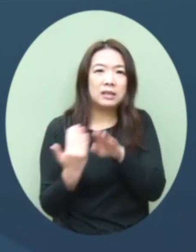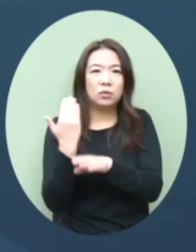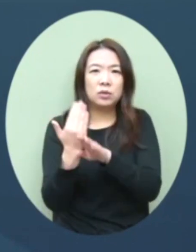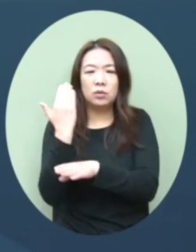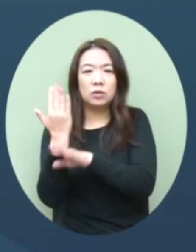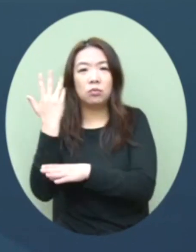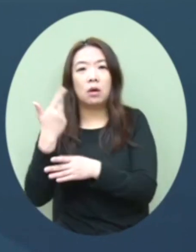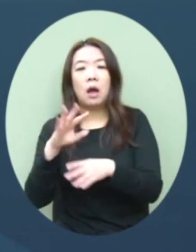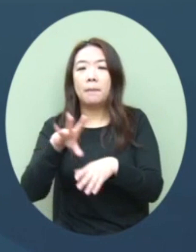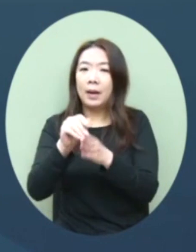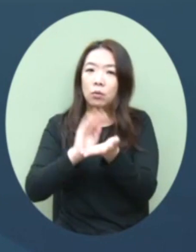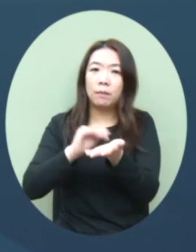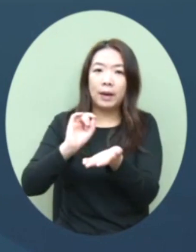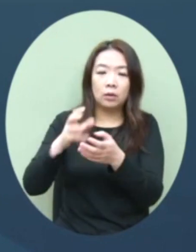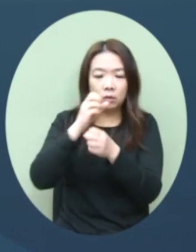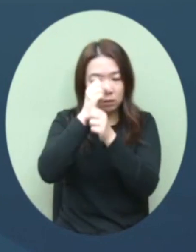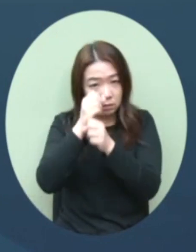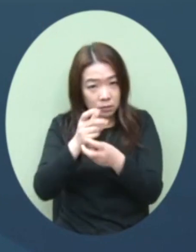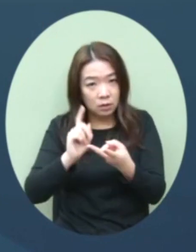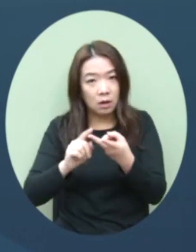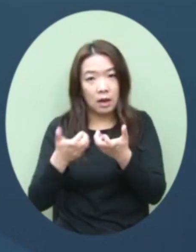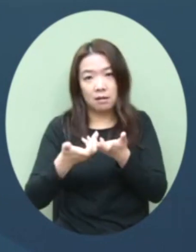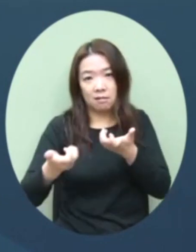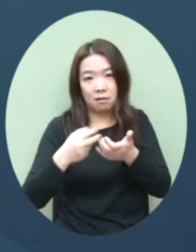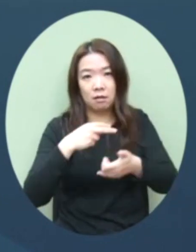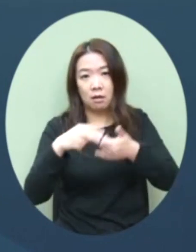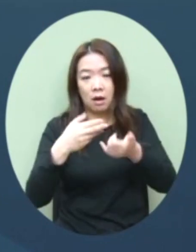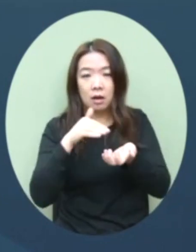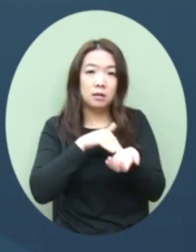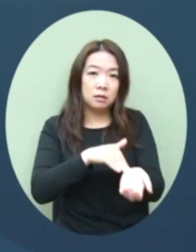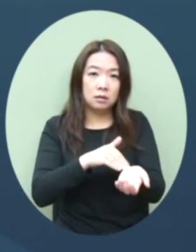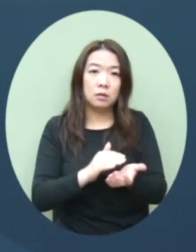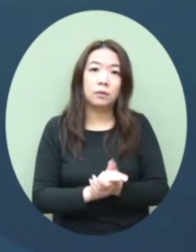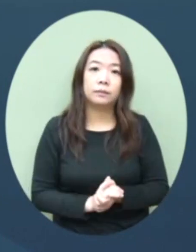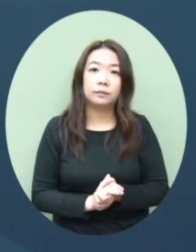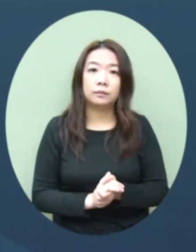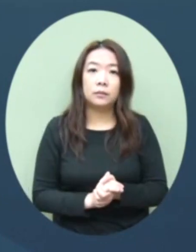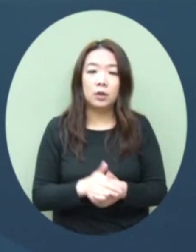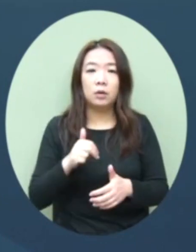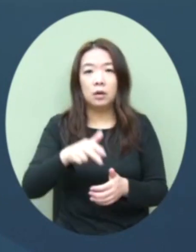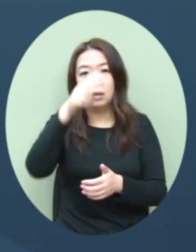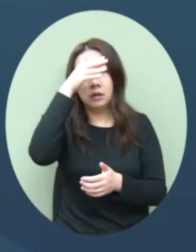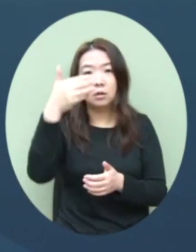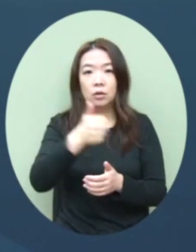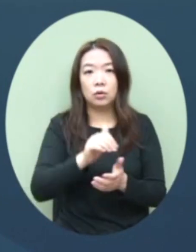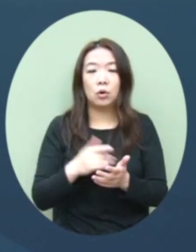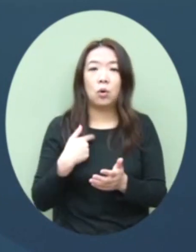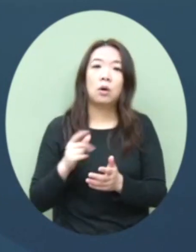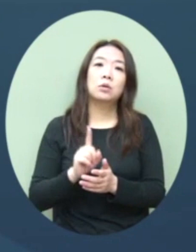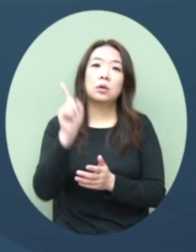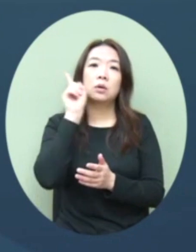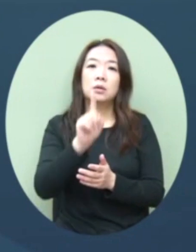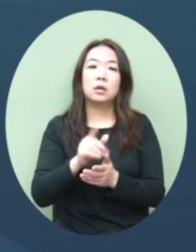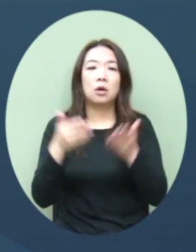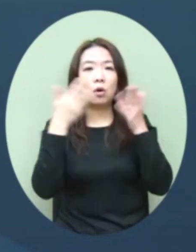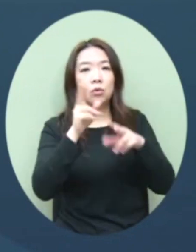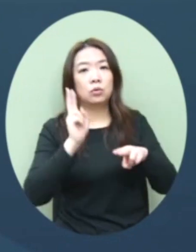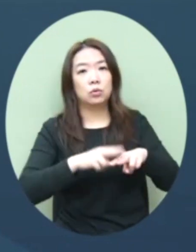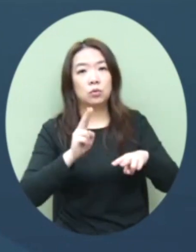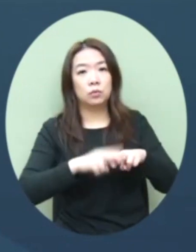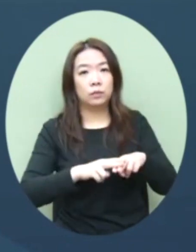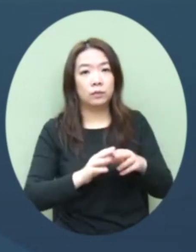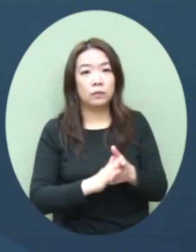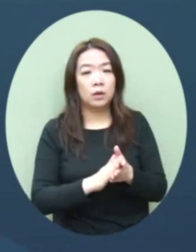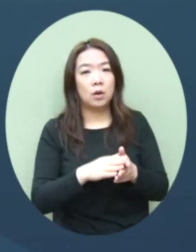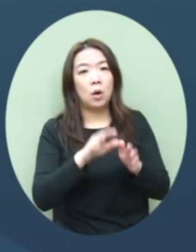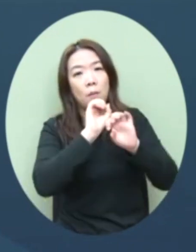病毒的检测、隔离和治疗所以作为行政长官我在上个礼拜已经向中央作